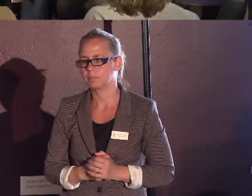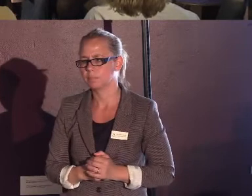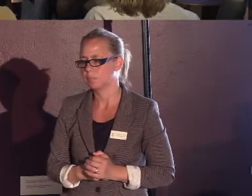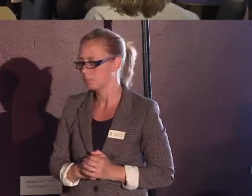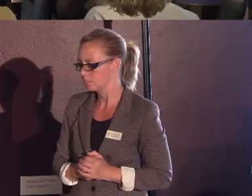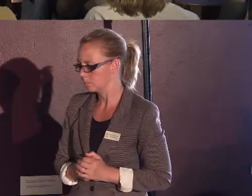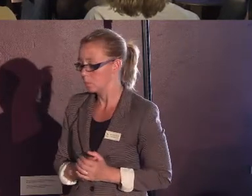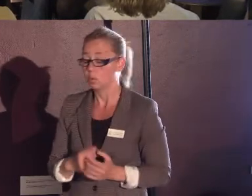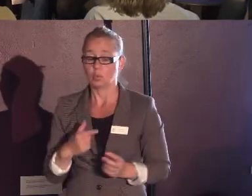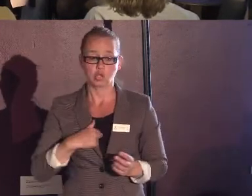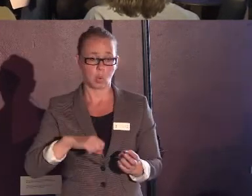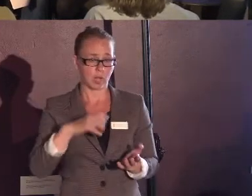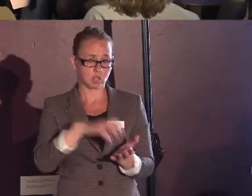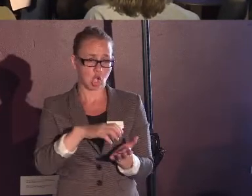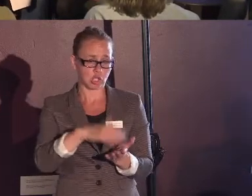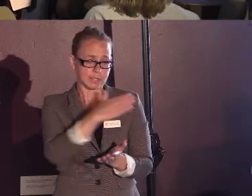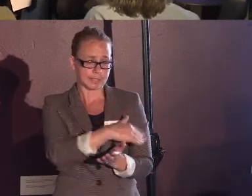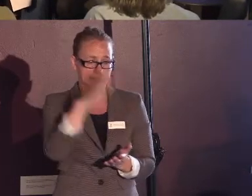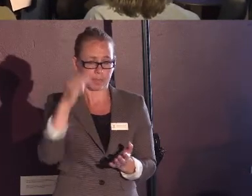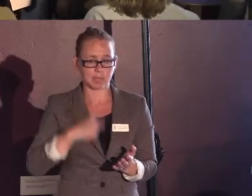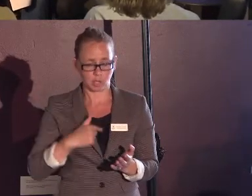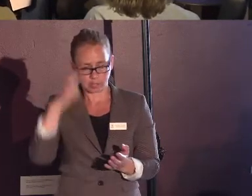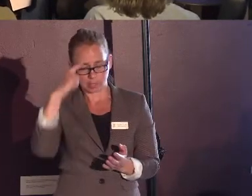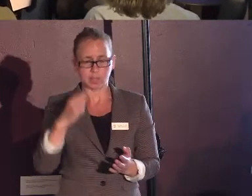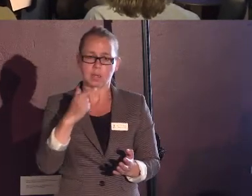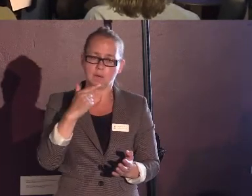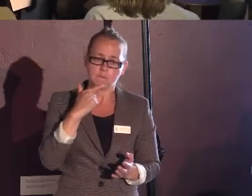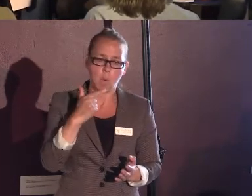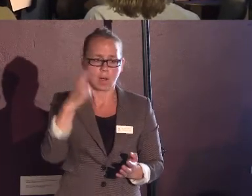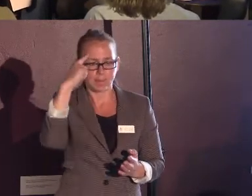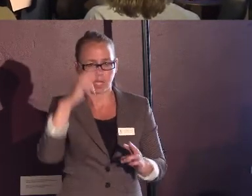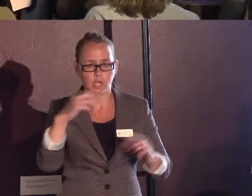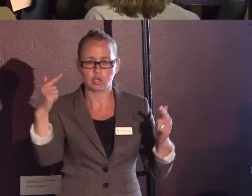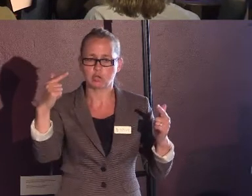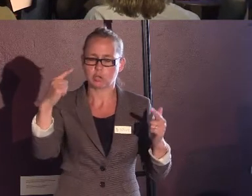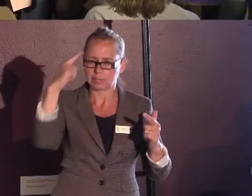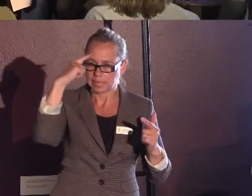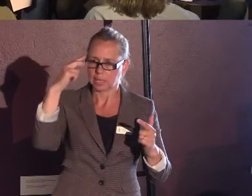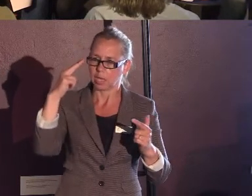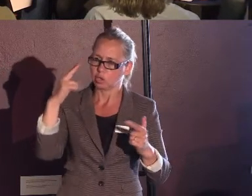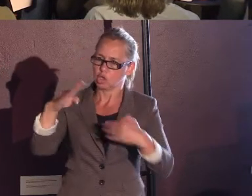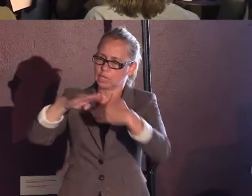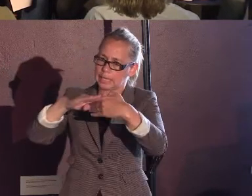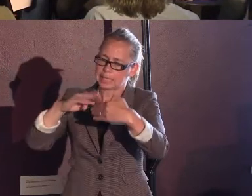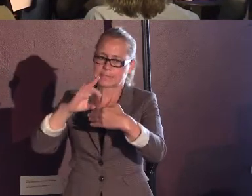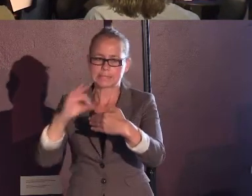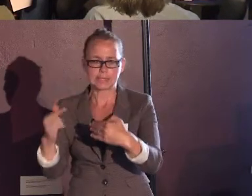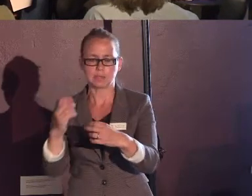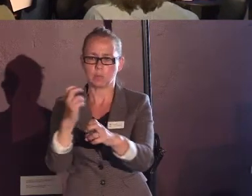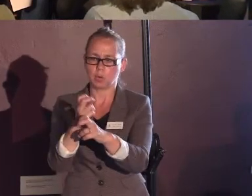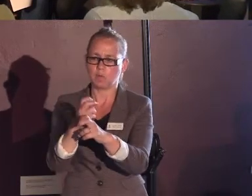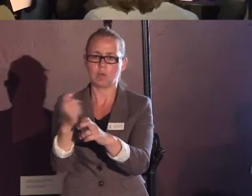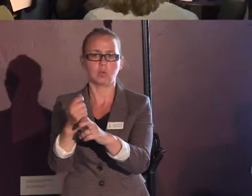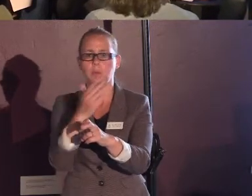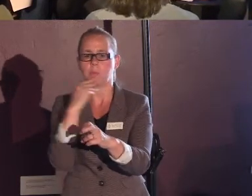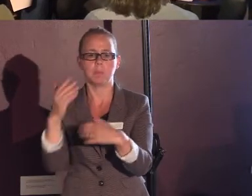Och som statlig tjänsteman skickar jag in då att våga tänka nytt, att tänka i nya gränssnitt, prova det som vi